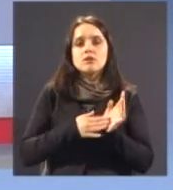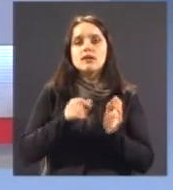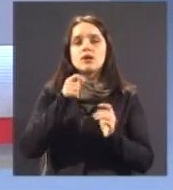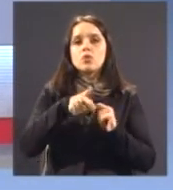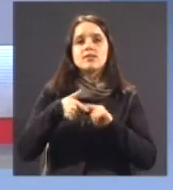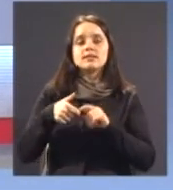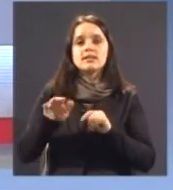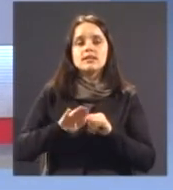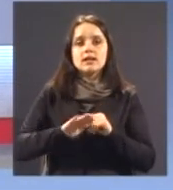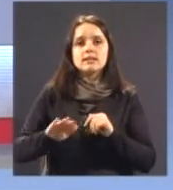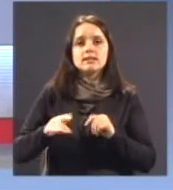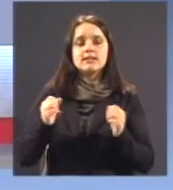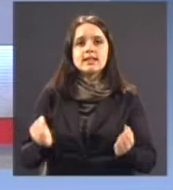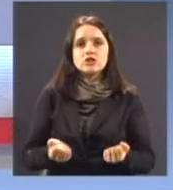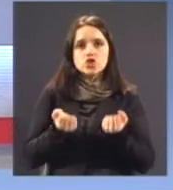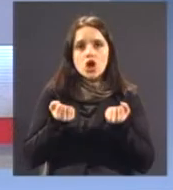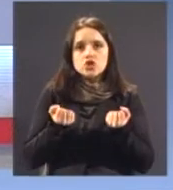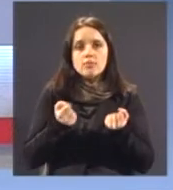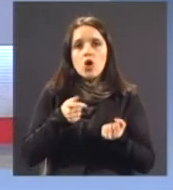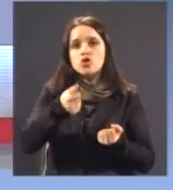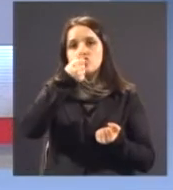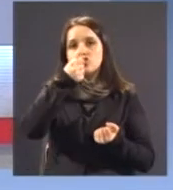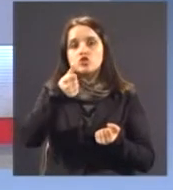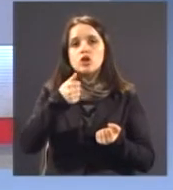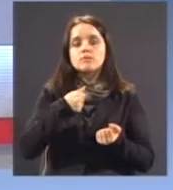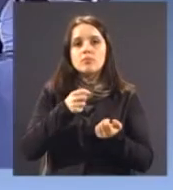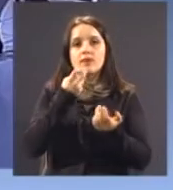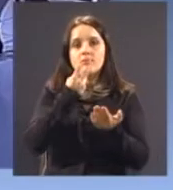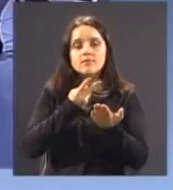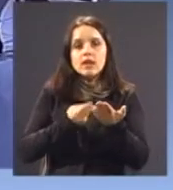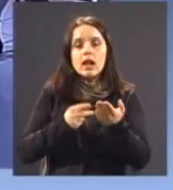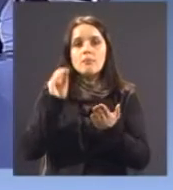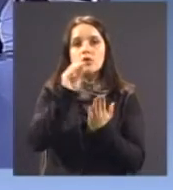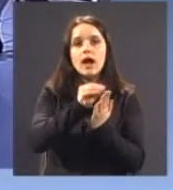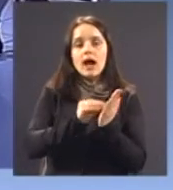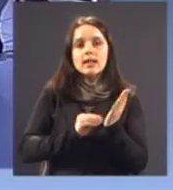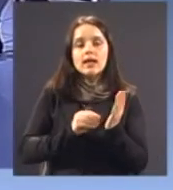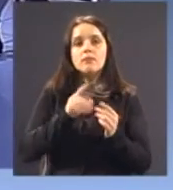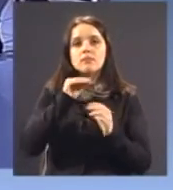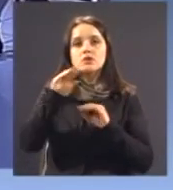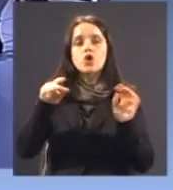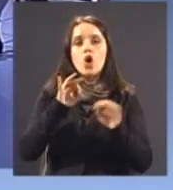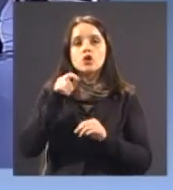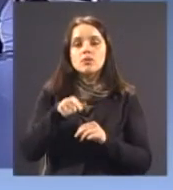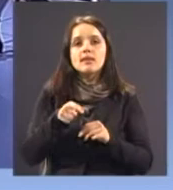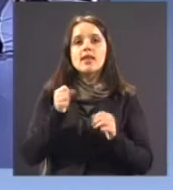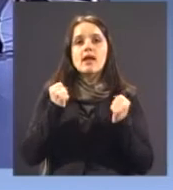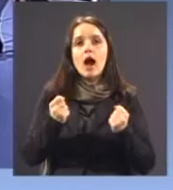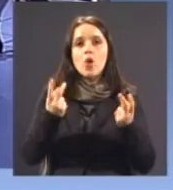I ono na što smo nailazili podatke, govorilo se o tome da je vrlo važan